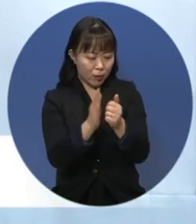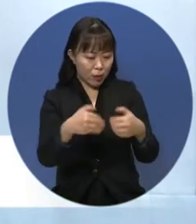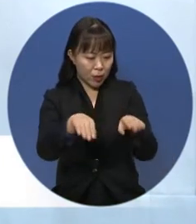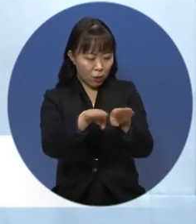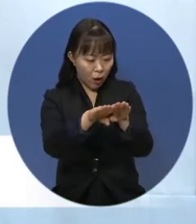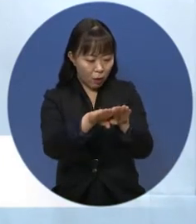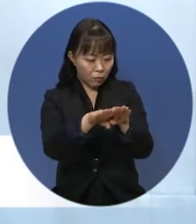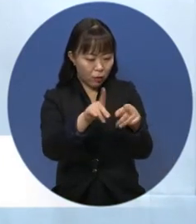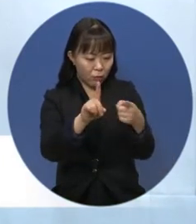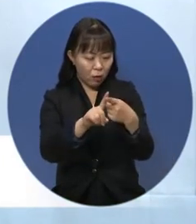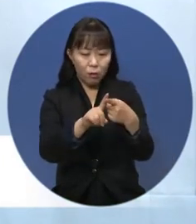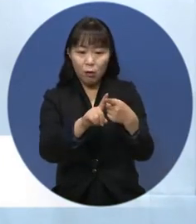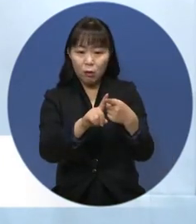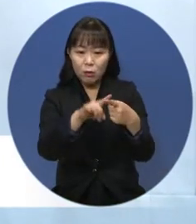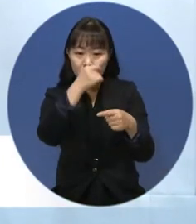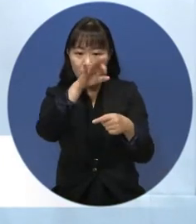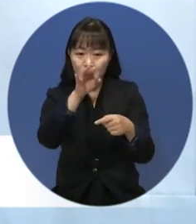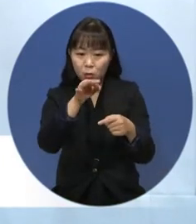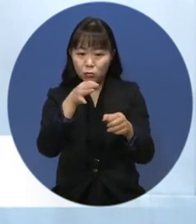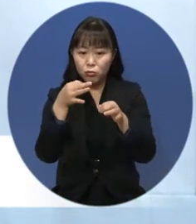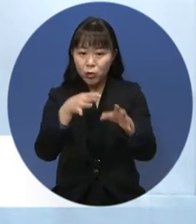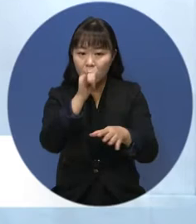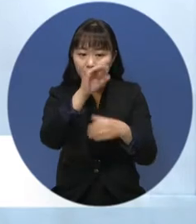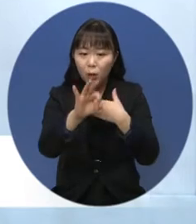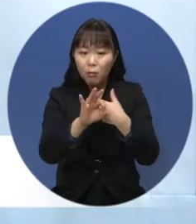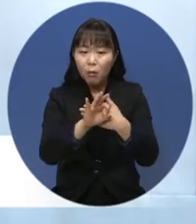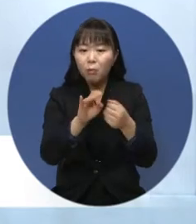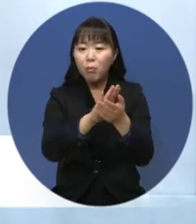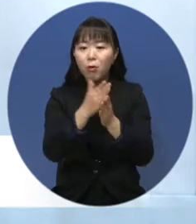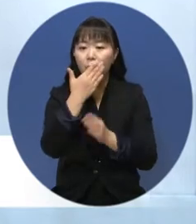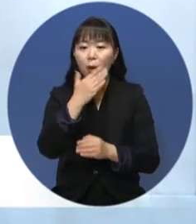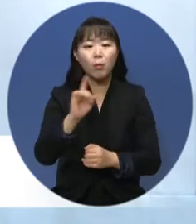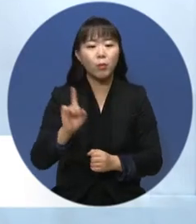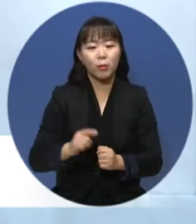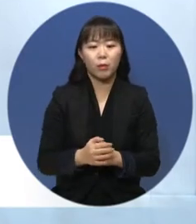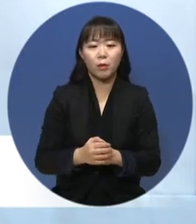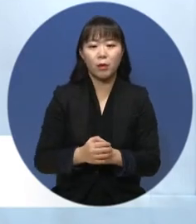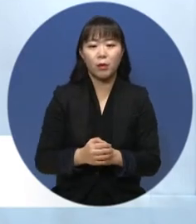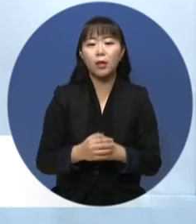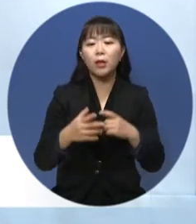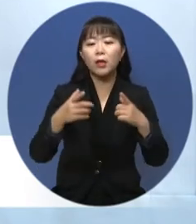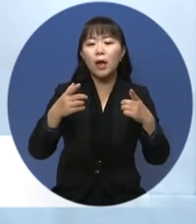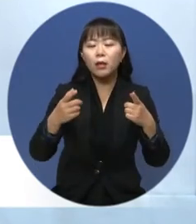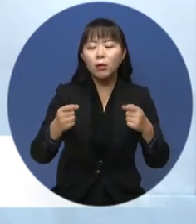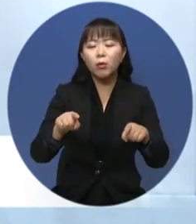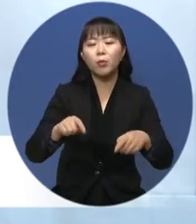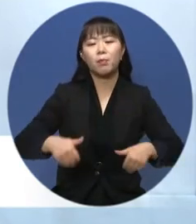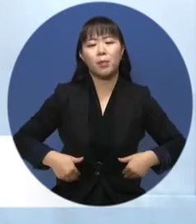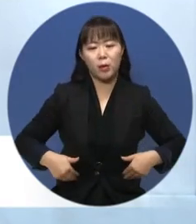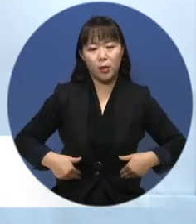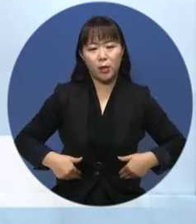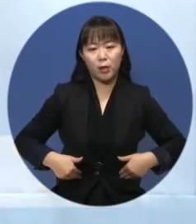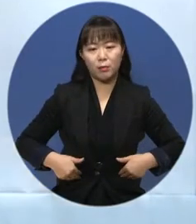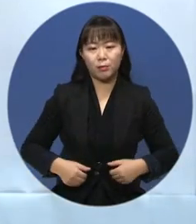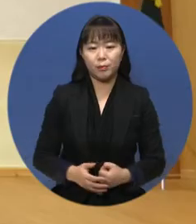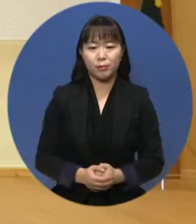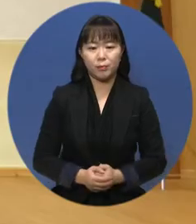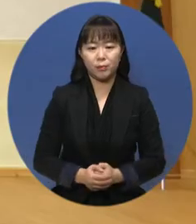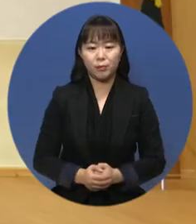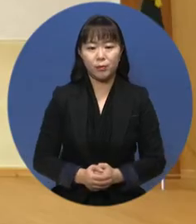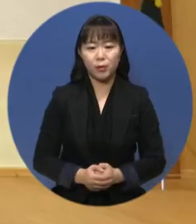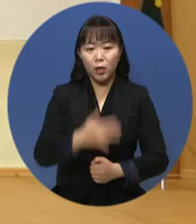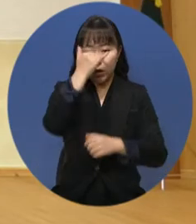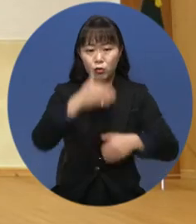들에게 충분한 재정 투자를 한다고 한다면 어떻게 변화가 될 수 있을까요 이런 실험도 전원 해야 된다고 보는 입장이 9